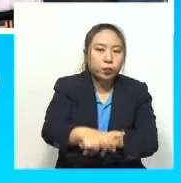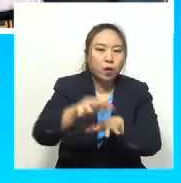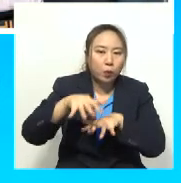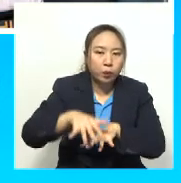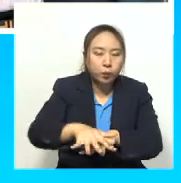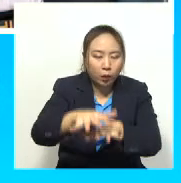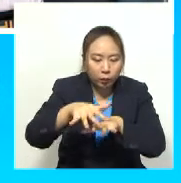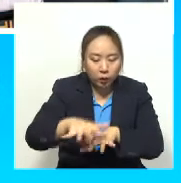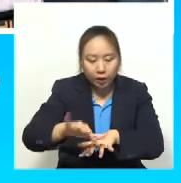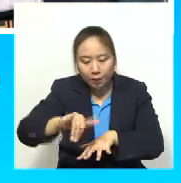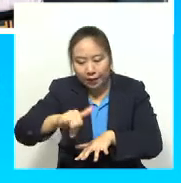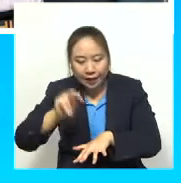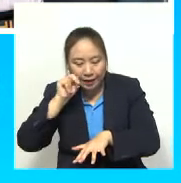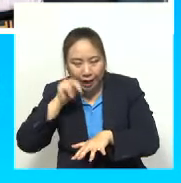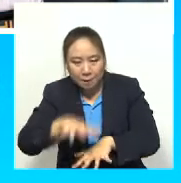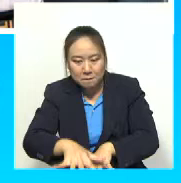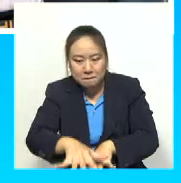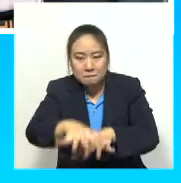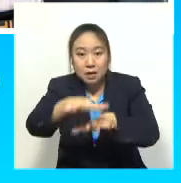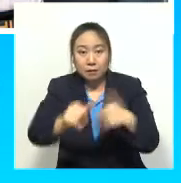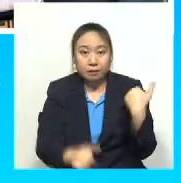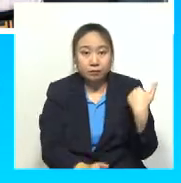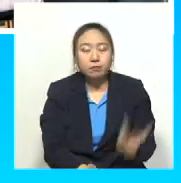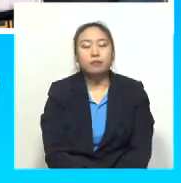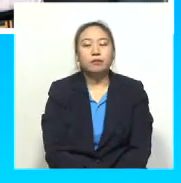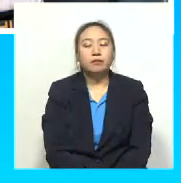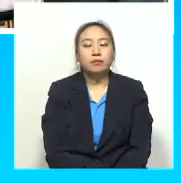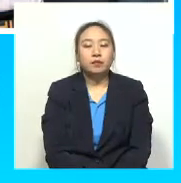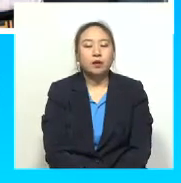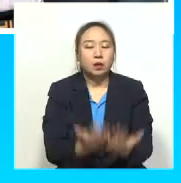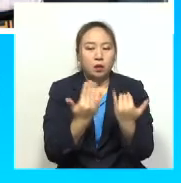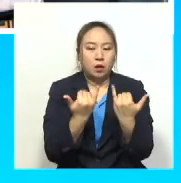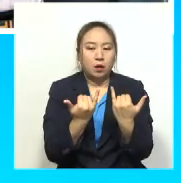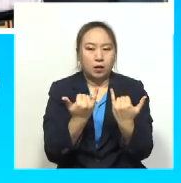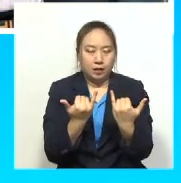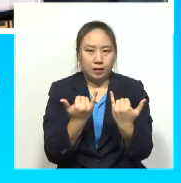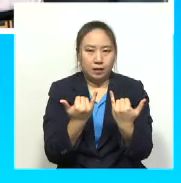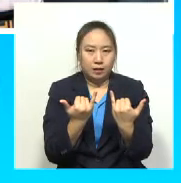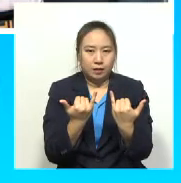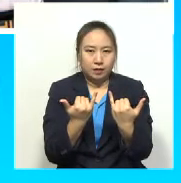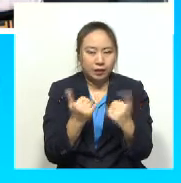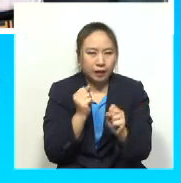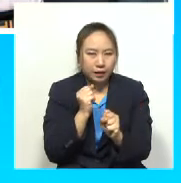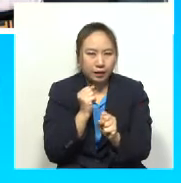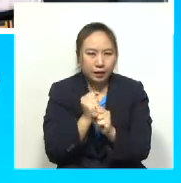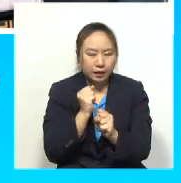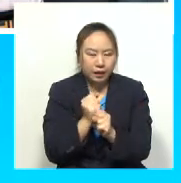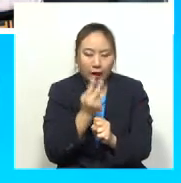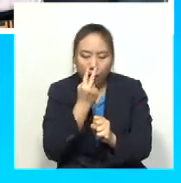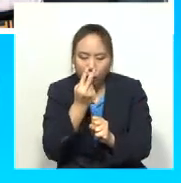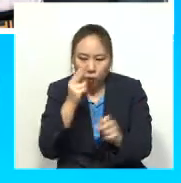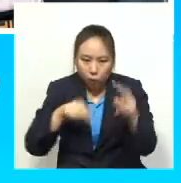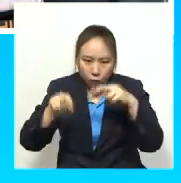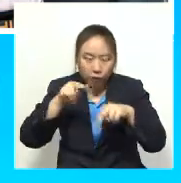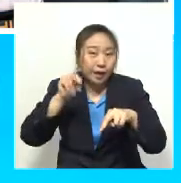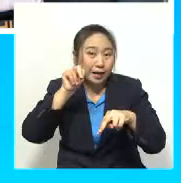แล้วก็พื้นที่ต่างๆอาจจะมีน้ำปรับเพิ่มขึ้นเนี่ย อย่างนี้นะครับจากการทำซิมูเลชันนะครับและดูตัวพีคของน้ำกับสภา